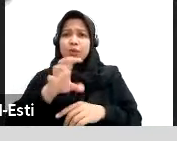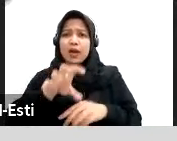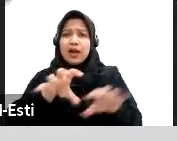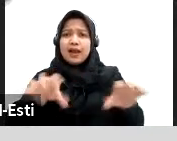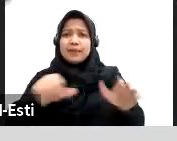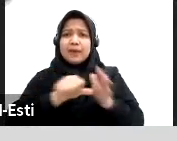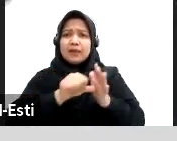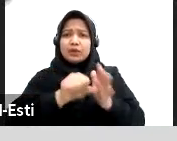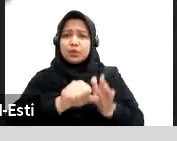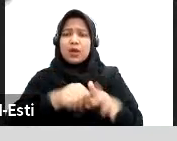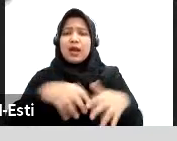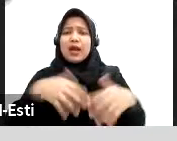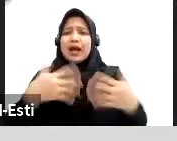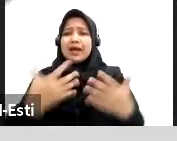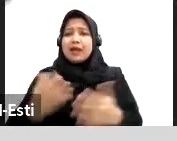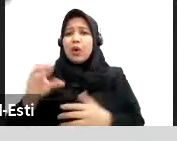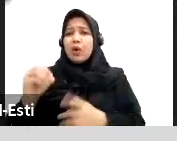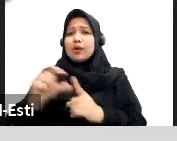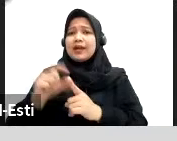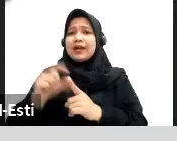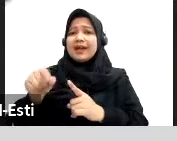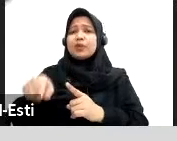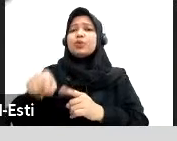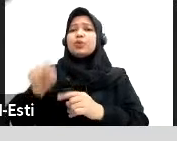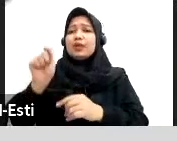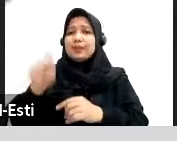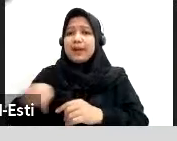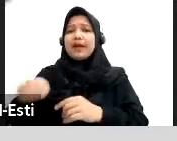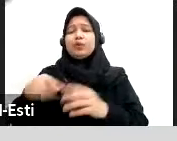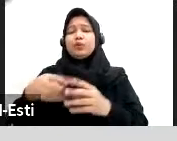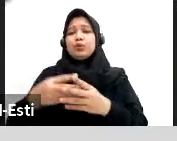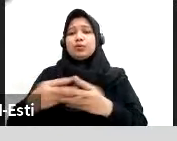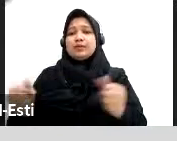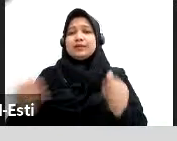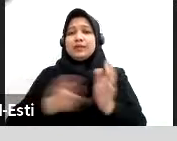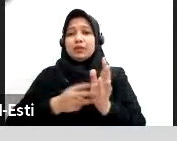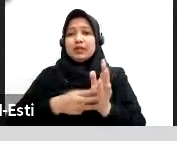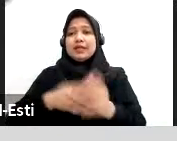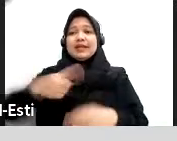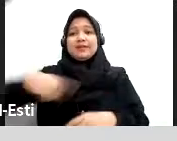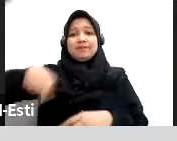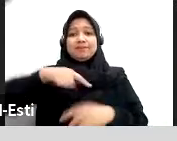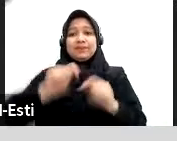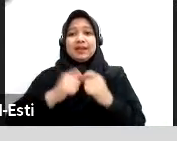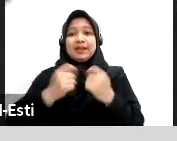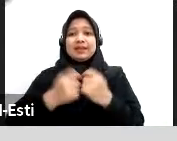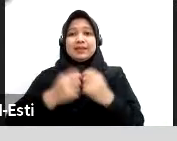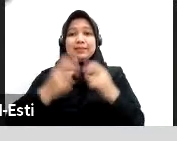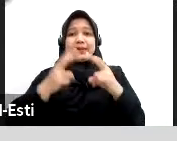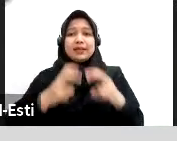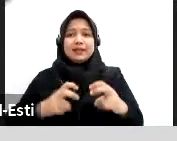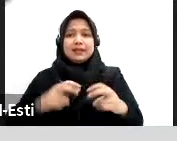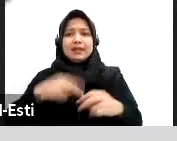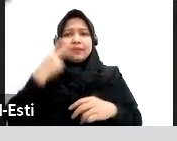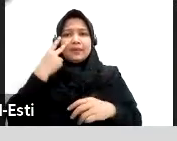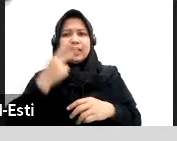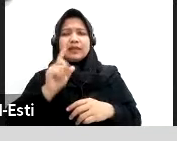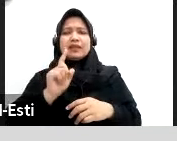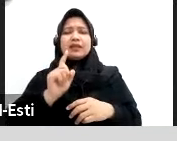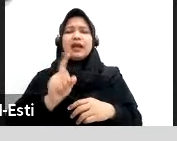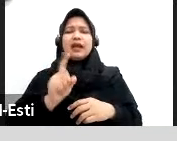penyelesaian sengketa atau oil sebagai penyelesaian sengketa itu sendiri nah kami dari tim peneliti melihat bahwa